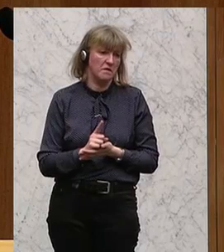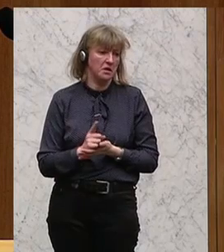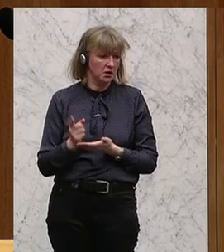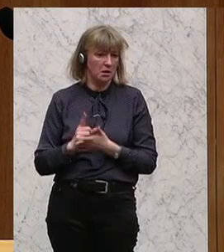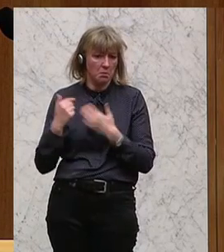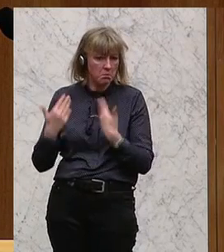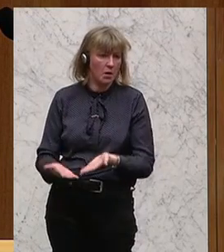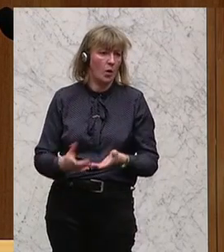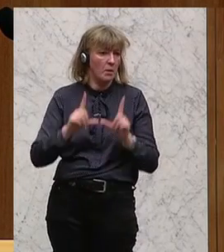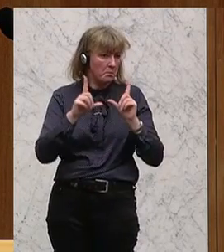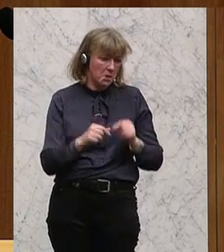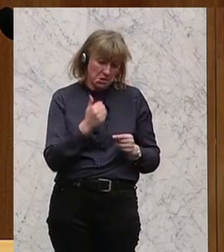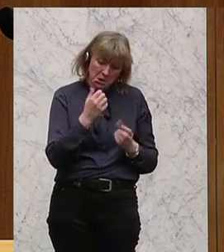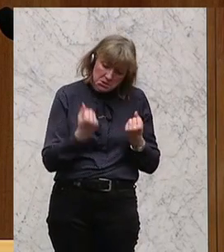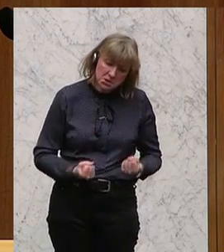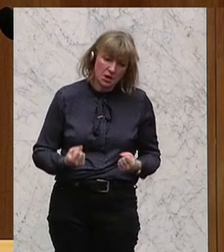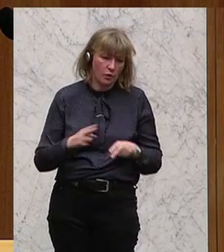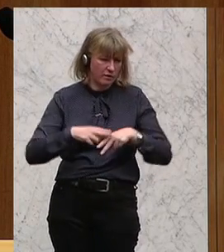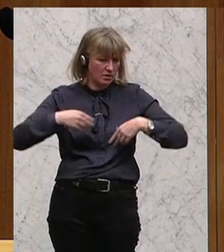Eintritts in die Mindestsicherung,